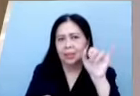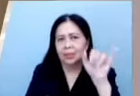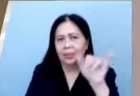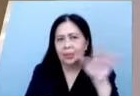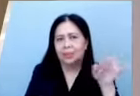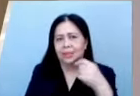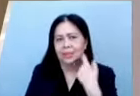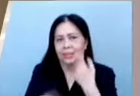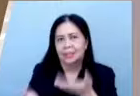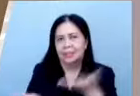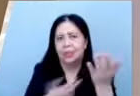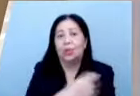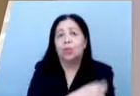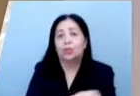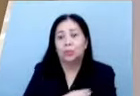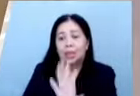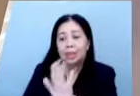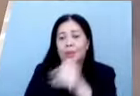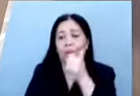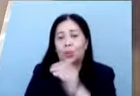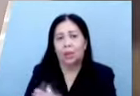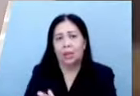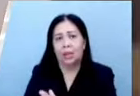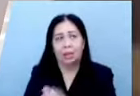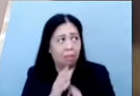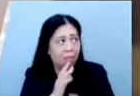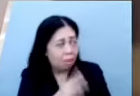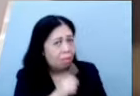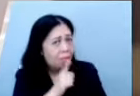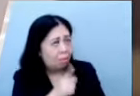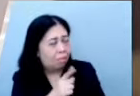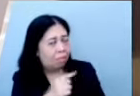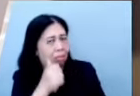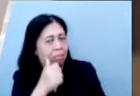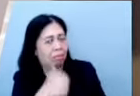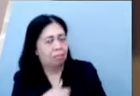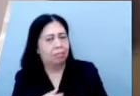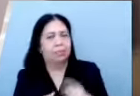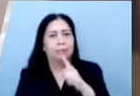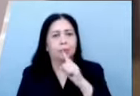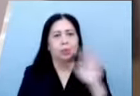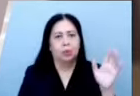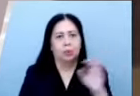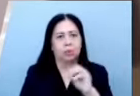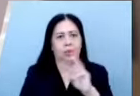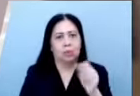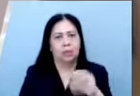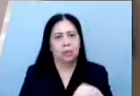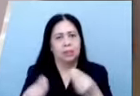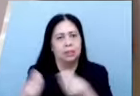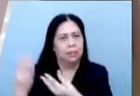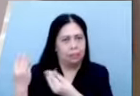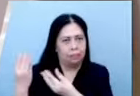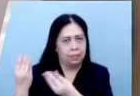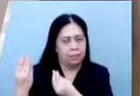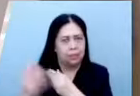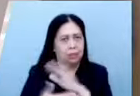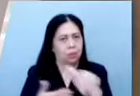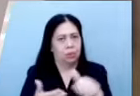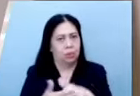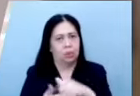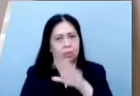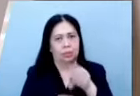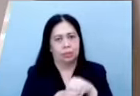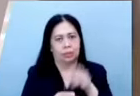sa ospital yung asawa mo and ginagawa siya. Nangako naman ang OWA na bibigyan ng regular na update ang pamilya ng mga apektadong Pilipino sa